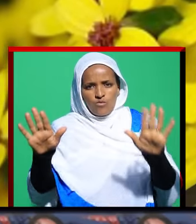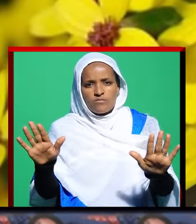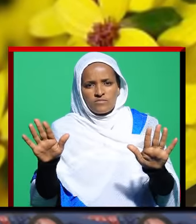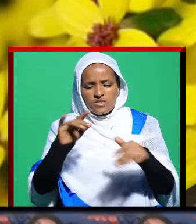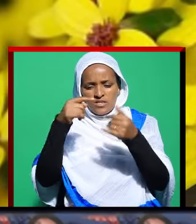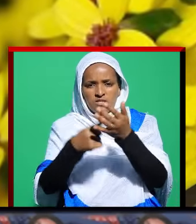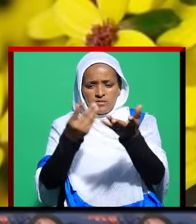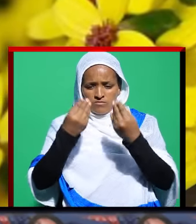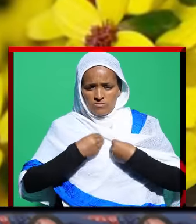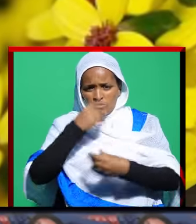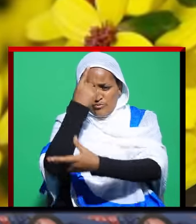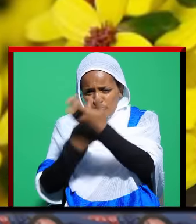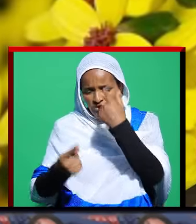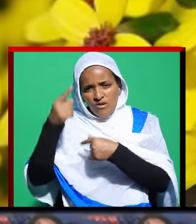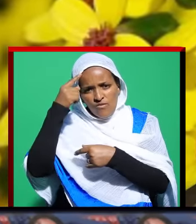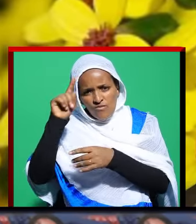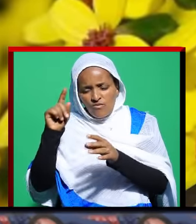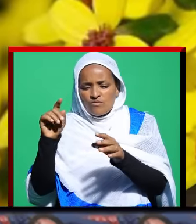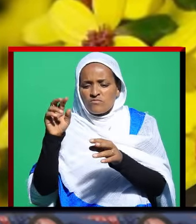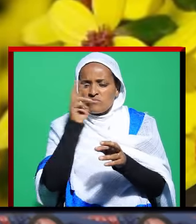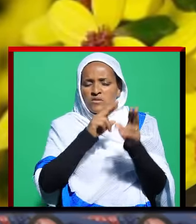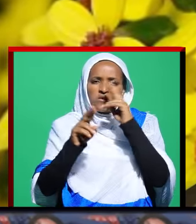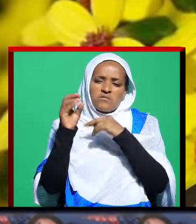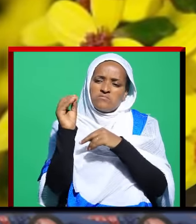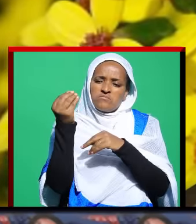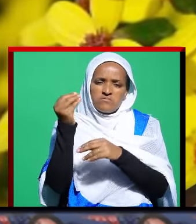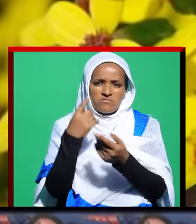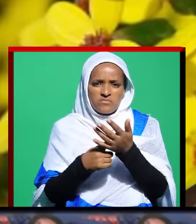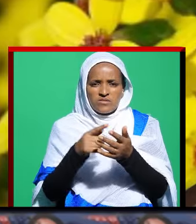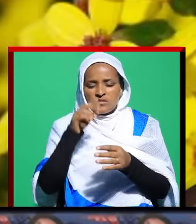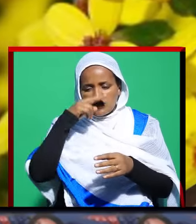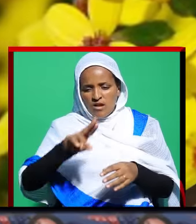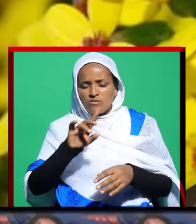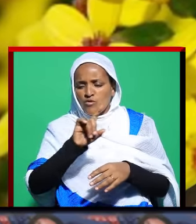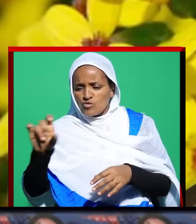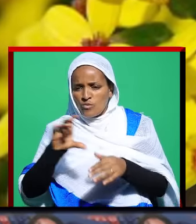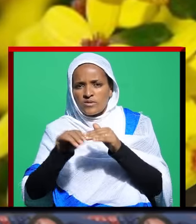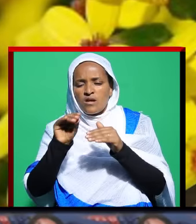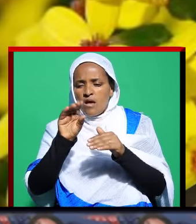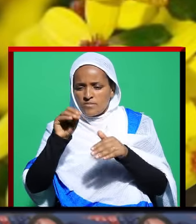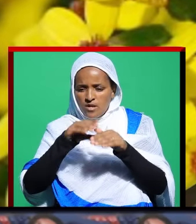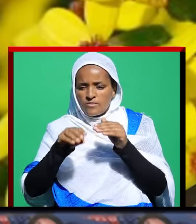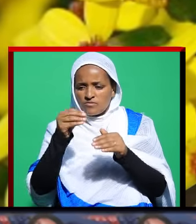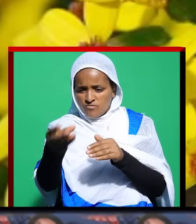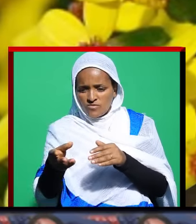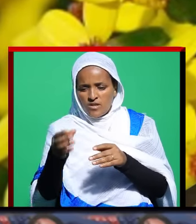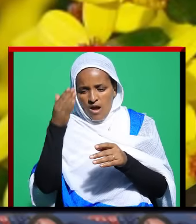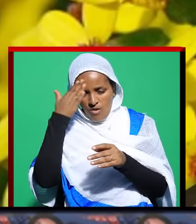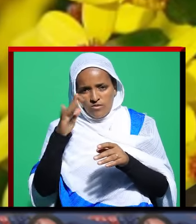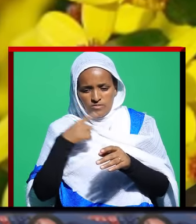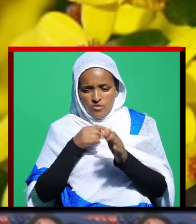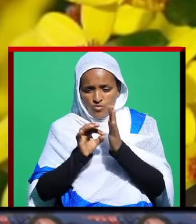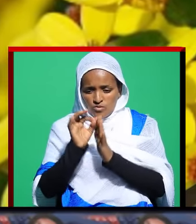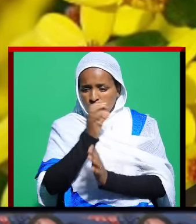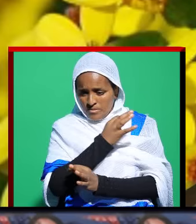አያውቁትም። ስለዚህ የተሰጣቸውን ነገር ያባክኑታል። ህጻናት 100 ብር 50 ብር የማያውቁ ከሆነ እኛ ቁጥሩን